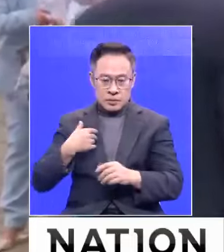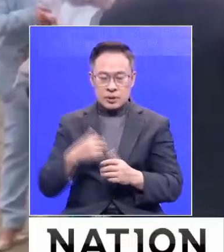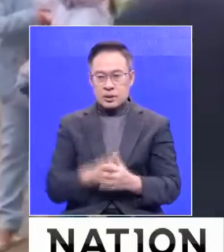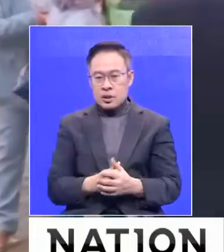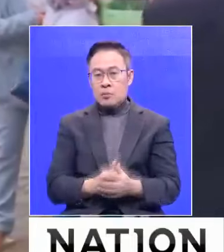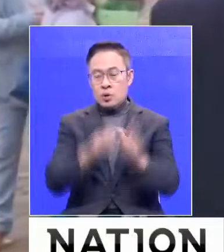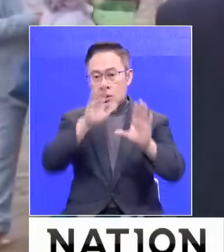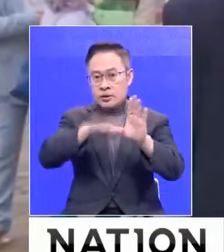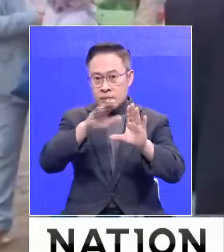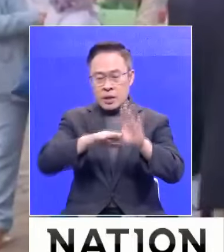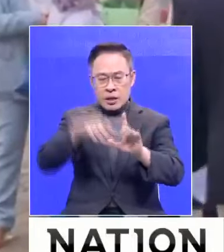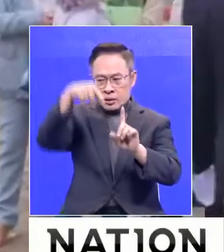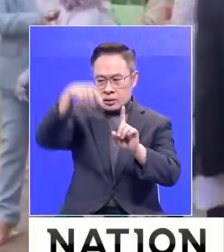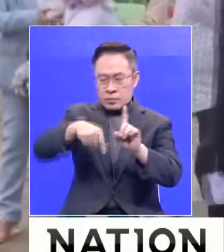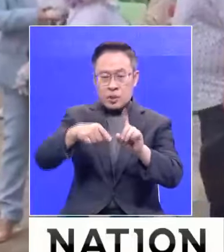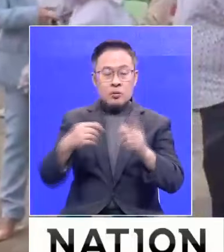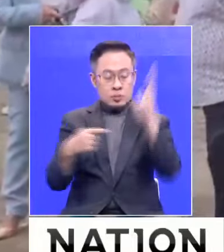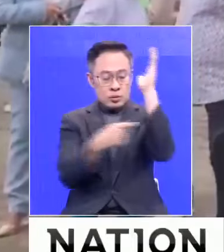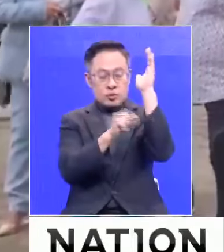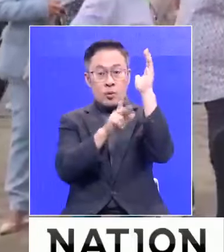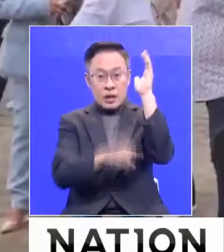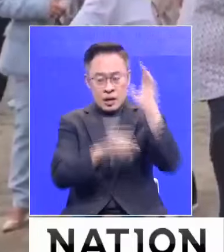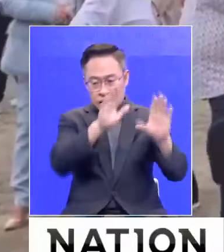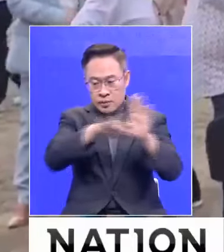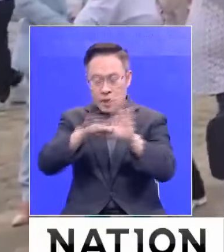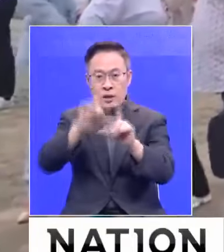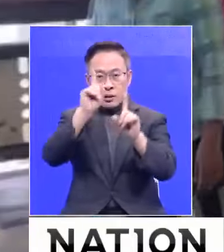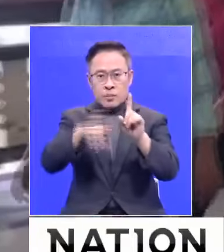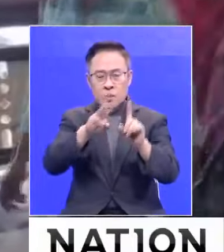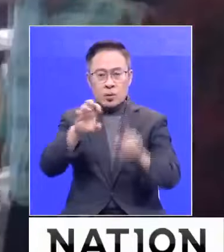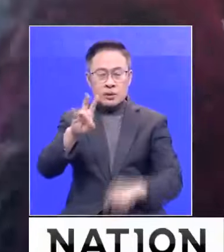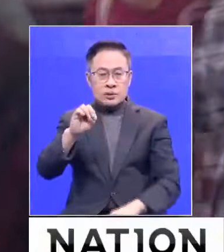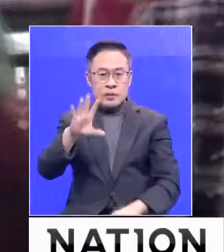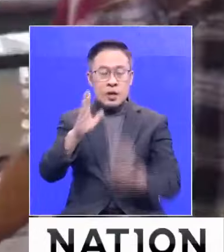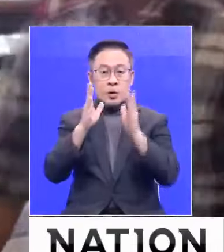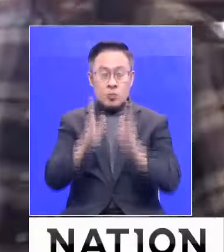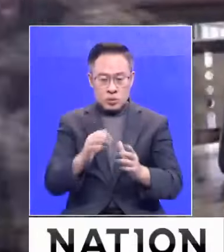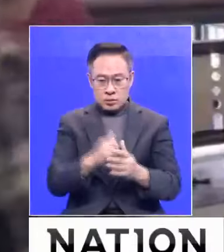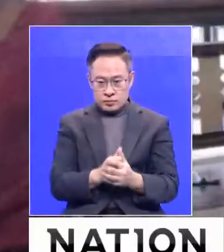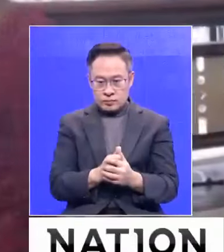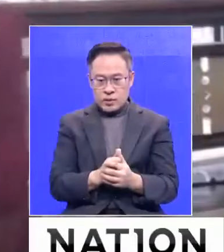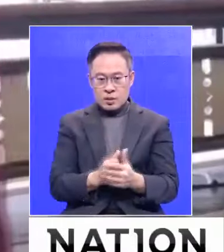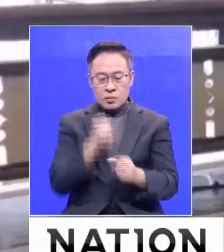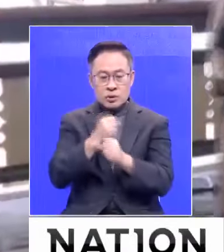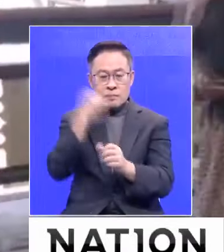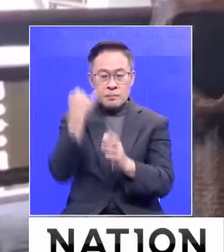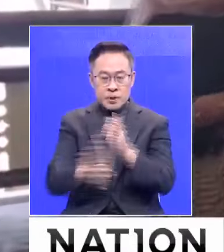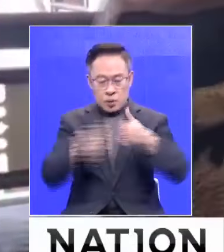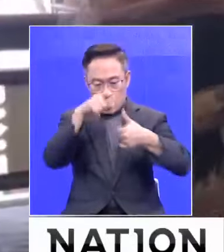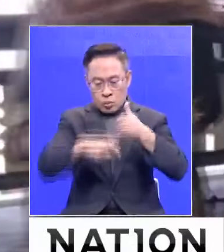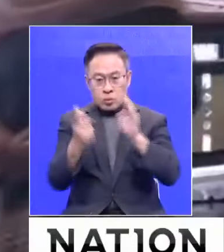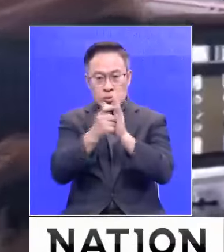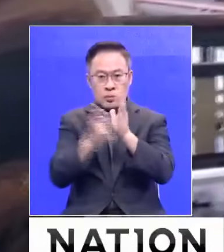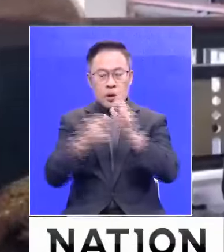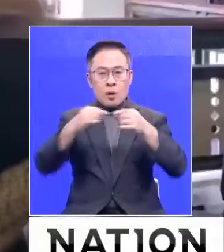า 1,675 คนเขาเคยต้องคำพิพากษาถึงที่สุดแล้วเข้าข่ายมีคุณสมบัติลักษณะต้